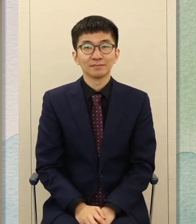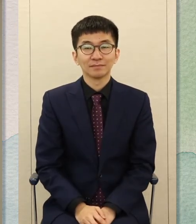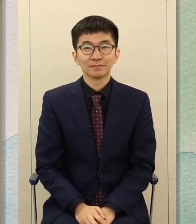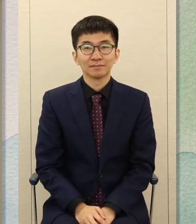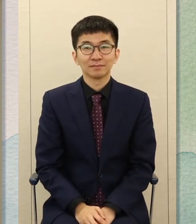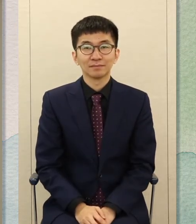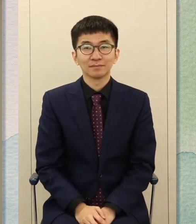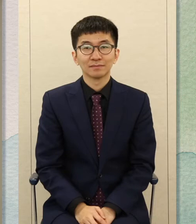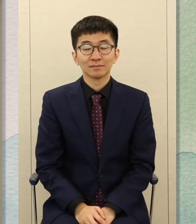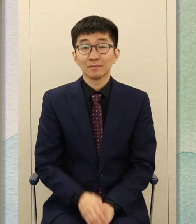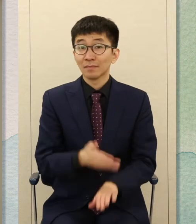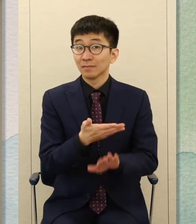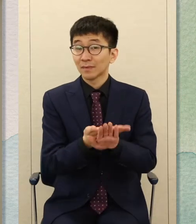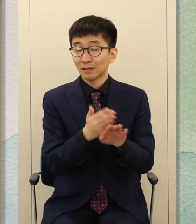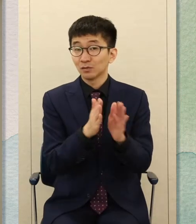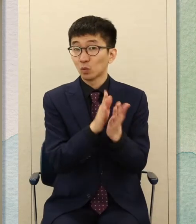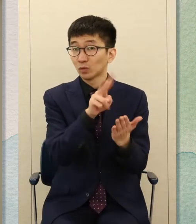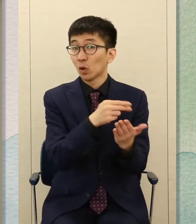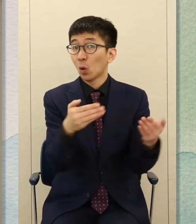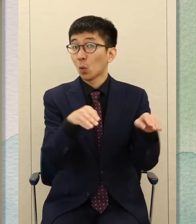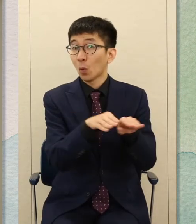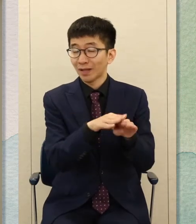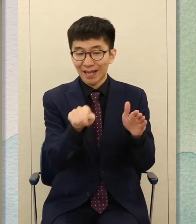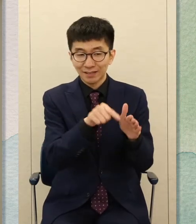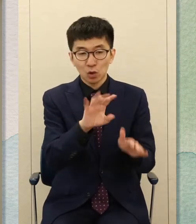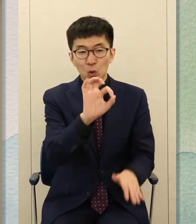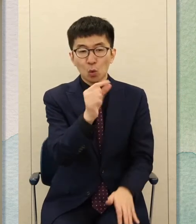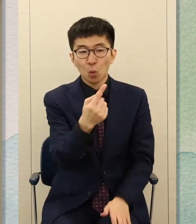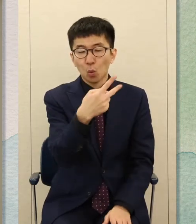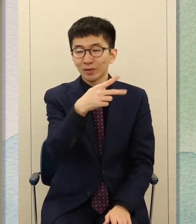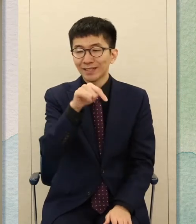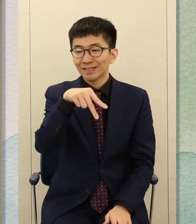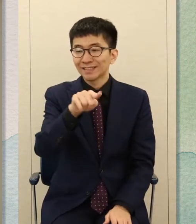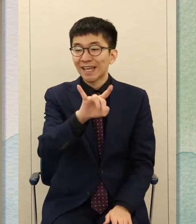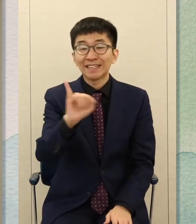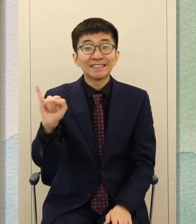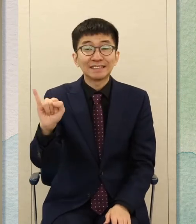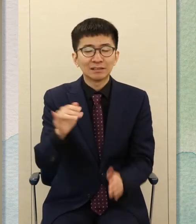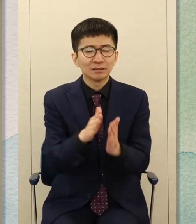지금 다른 도서관에서 일리아스 오디세이 깊이 읽기 강의 같은 거